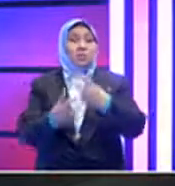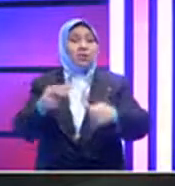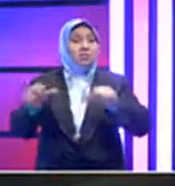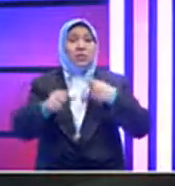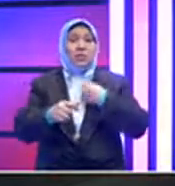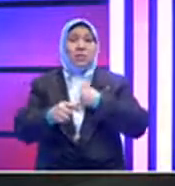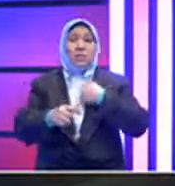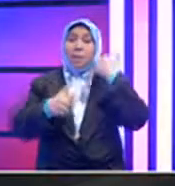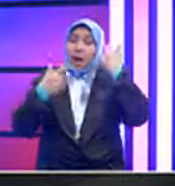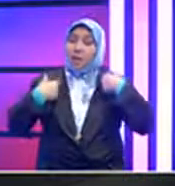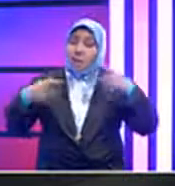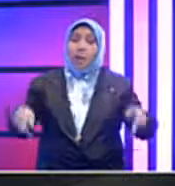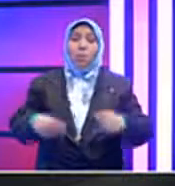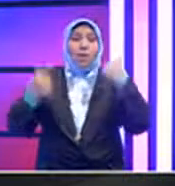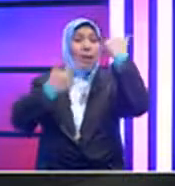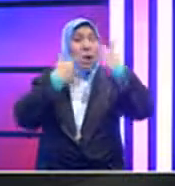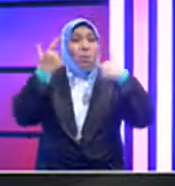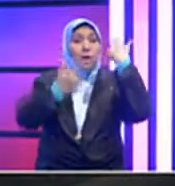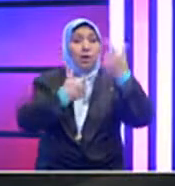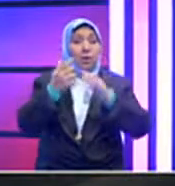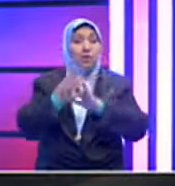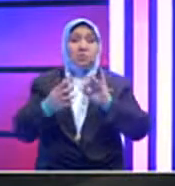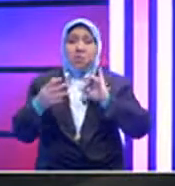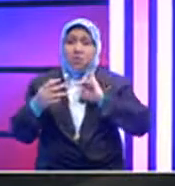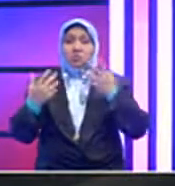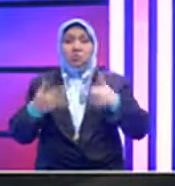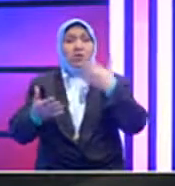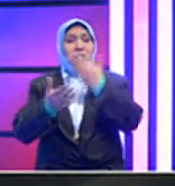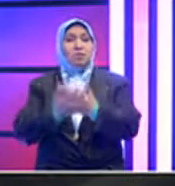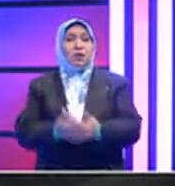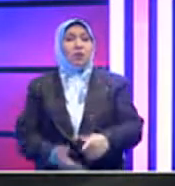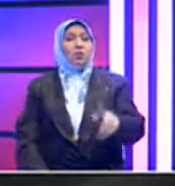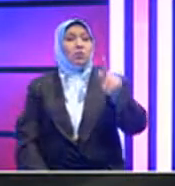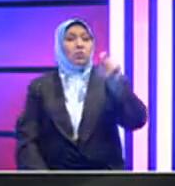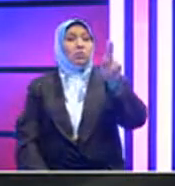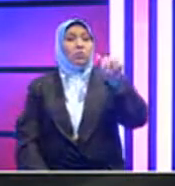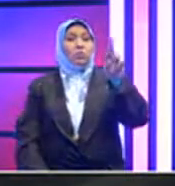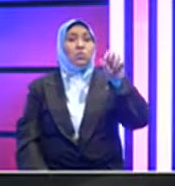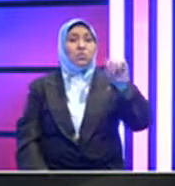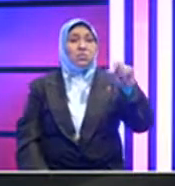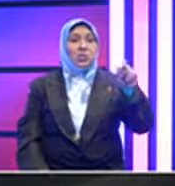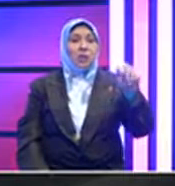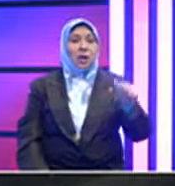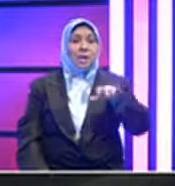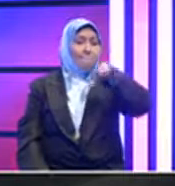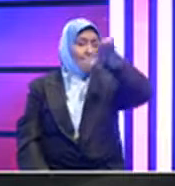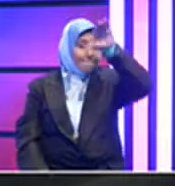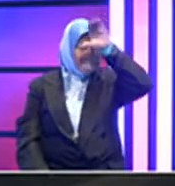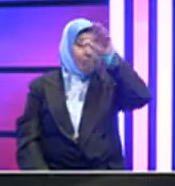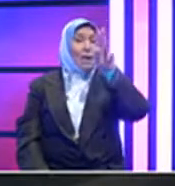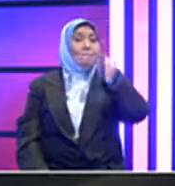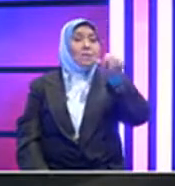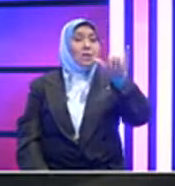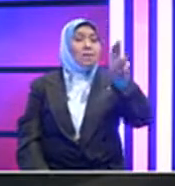aduk sampai ke Tursina ke Perusda terus sampai ke piramid the kosong-kosong